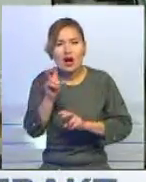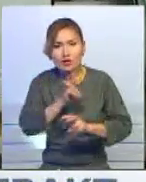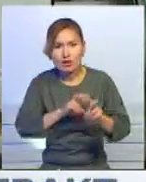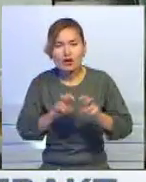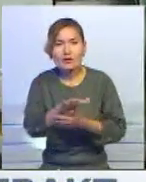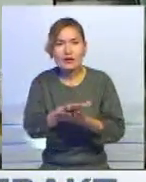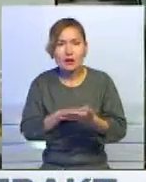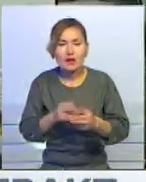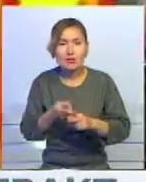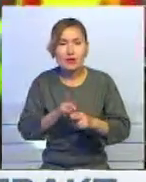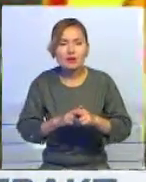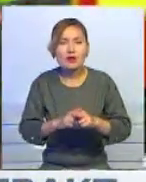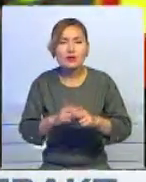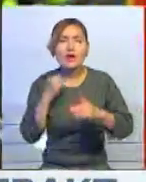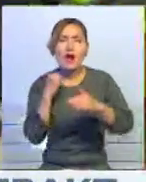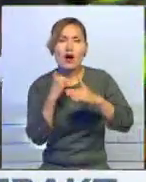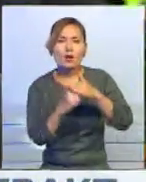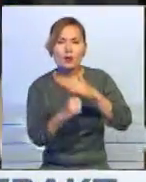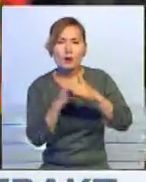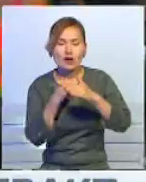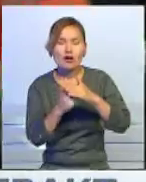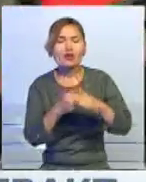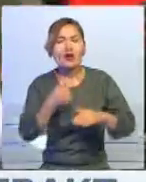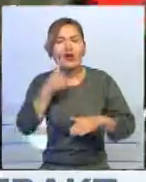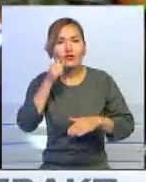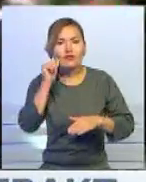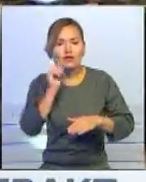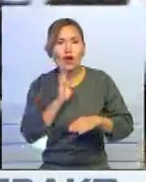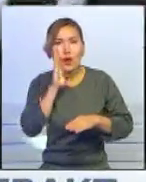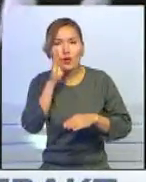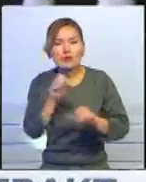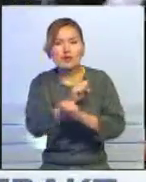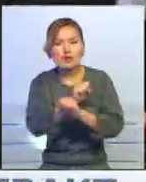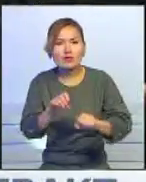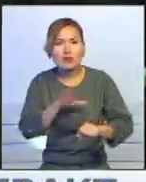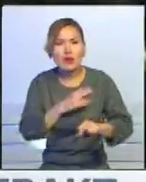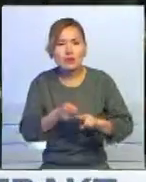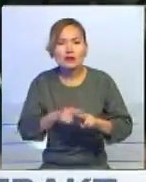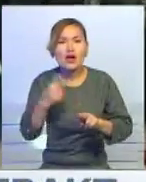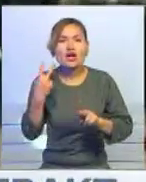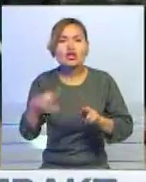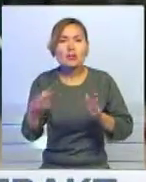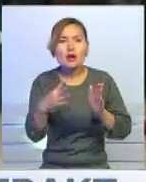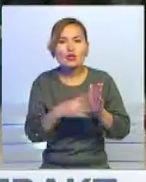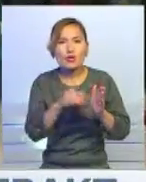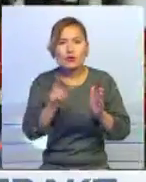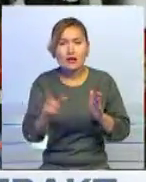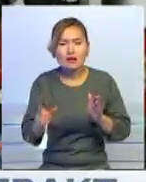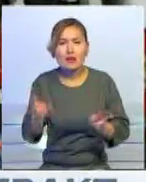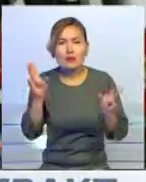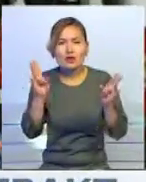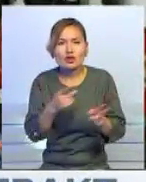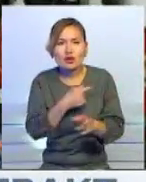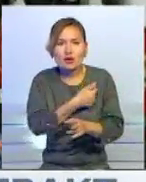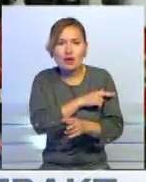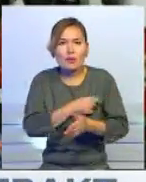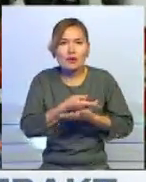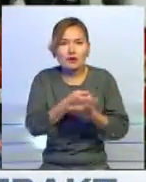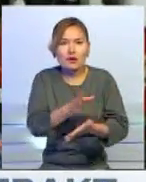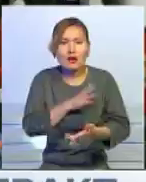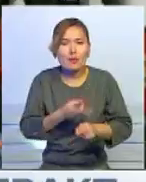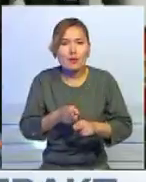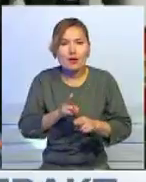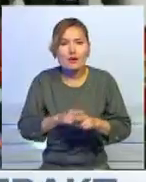астанасындағы метрода жарылыс кеше таңертең болған еді. Қолдан жасалған бомба жарылысынан 29 адам жарақат алды. Мамандар құрылғы